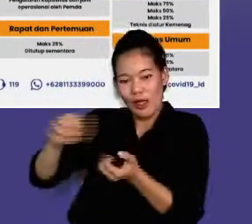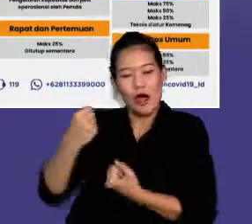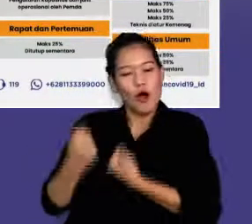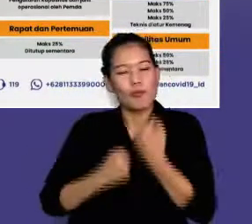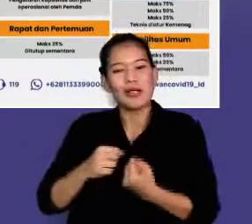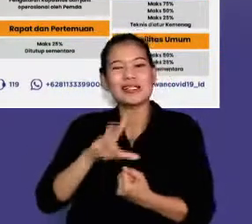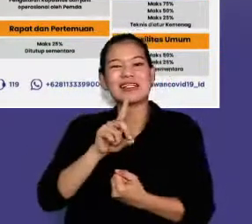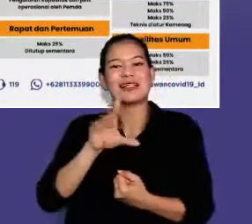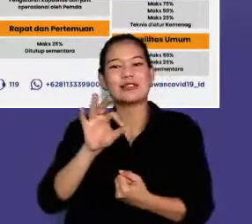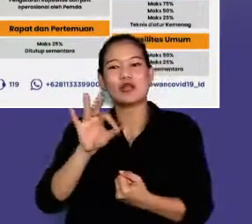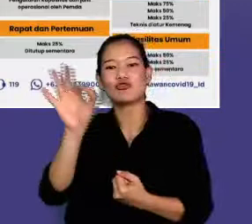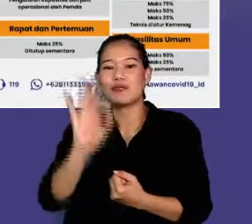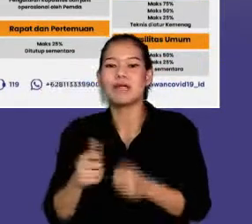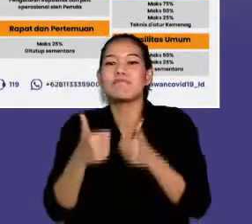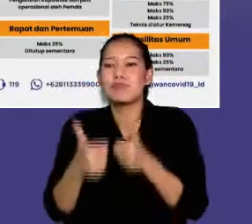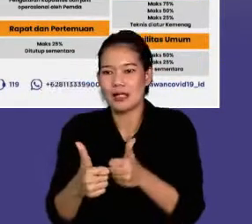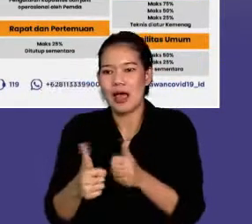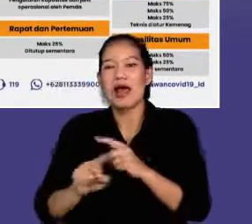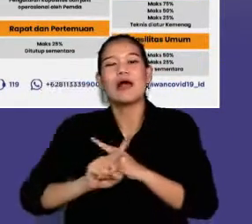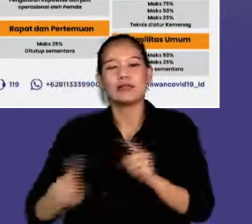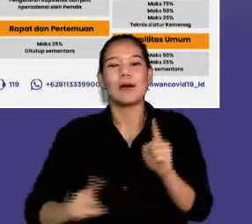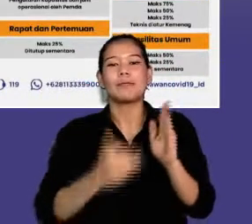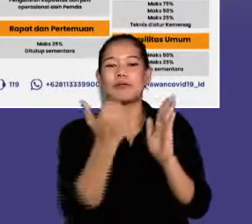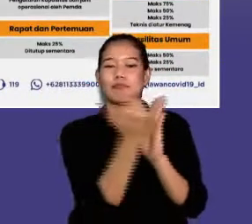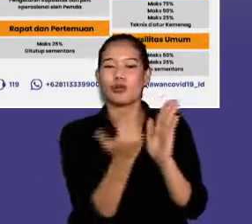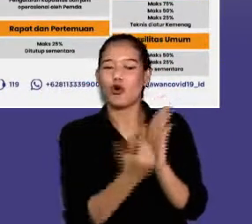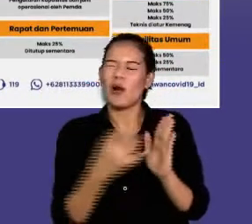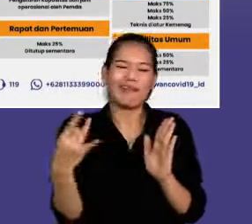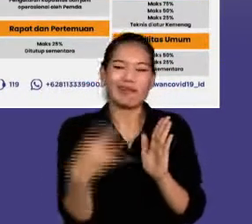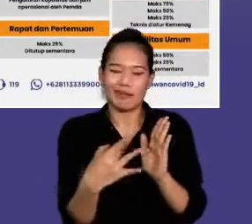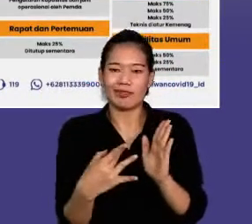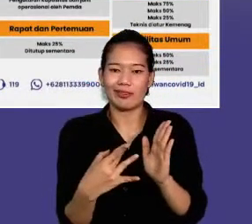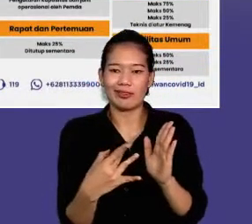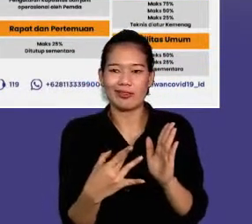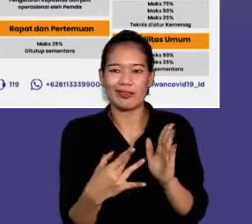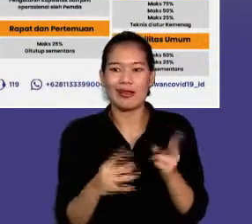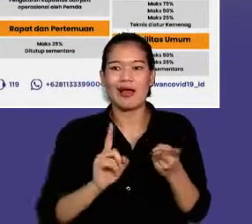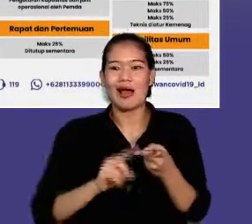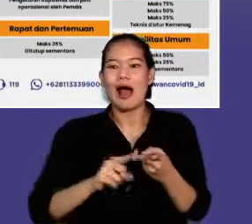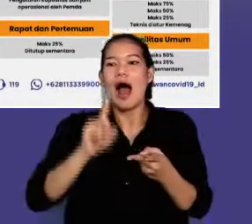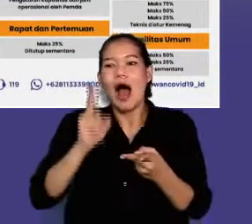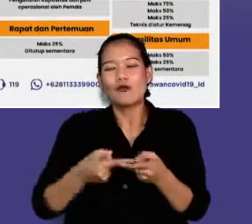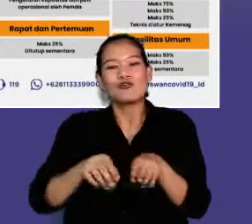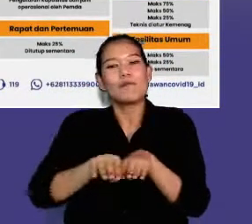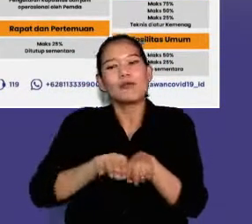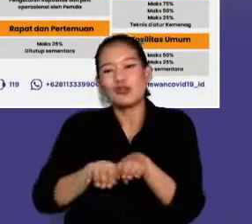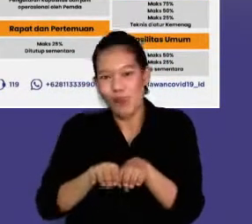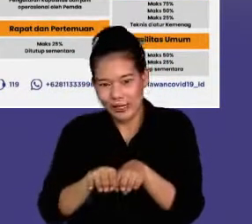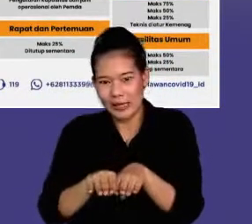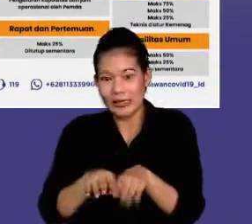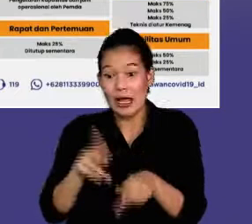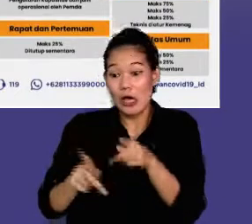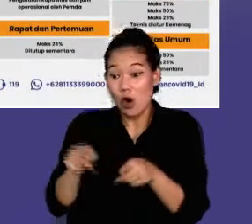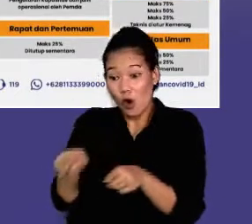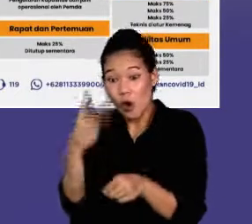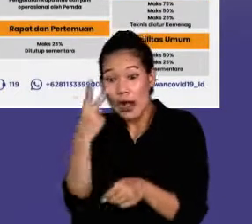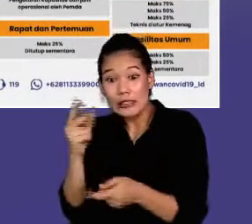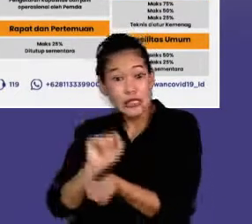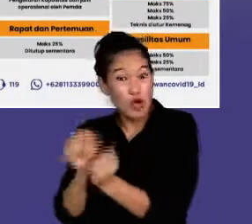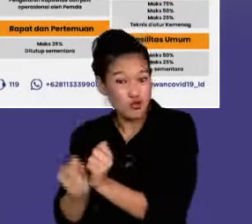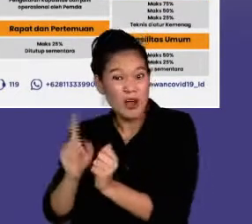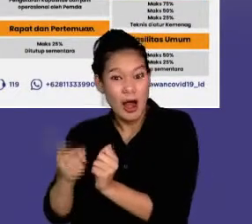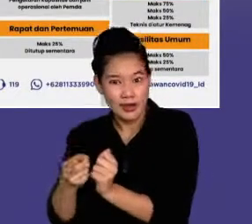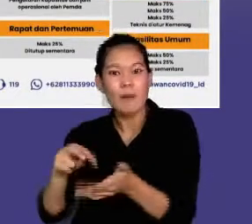100% dengan penerapan protokol kesehatan ketat namun harus adaptif melakukan penutupan jika